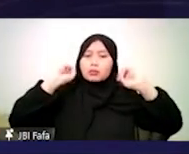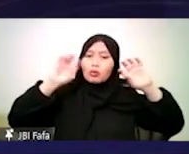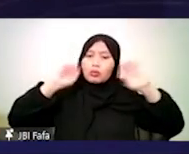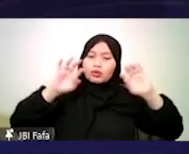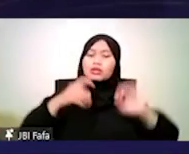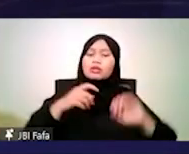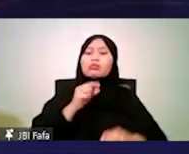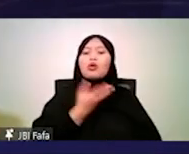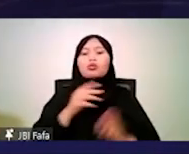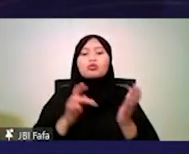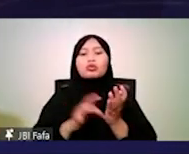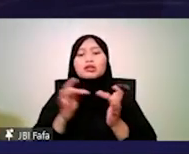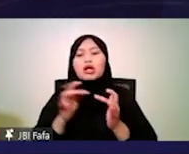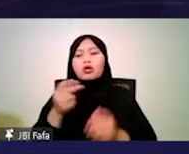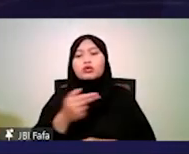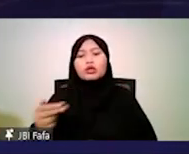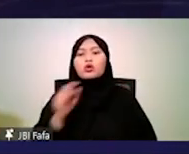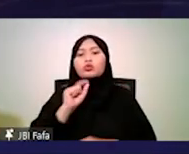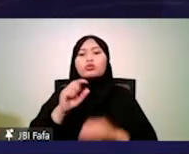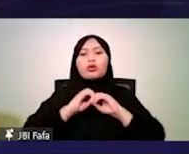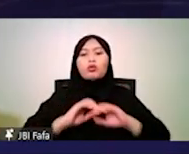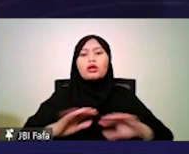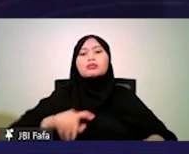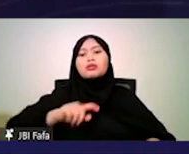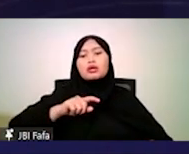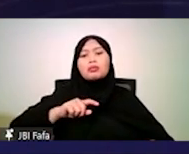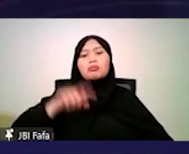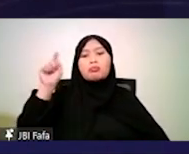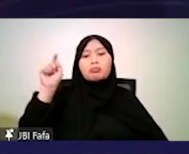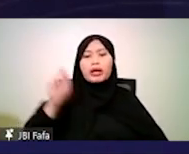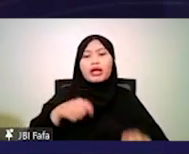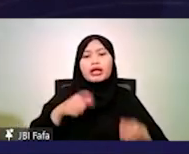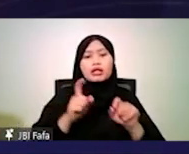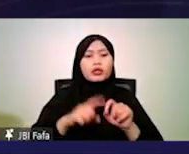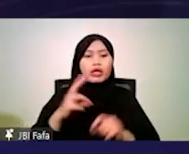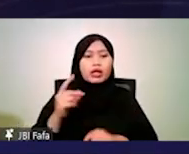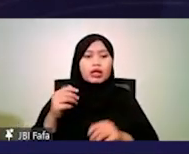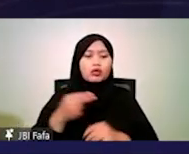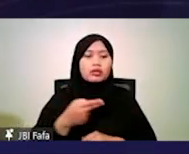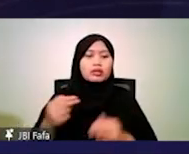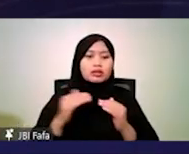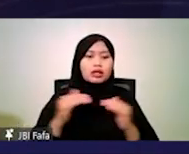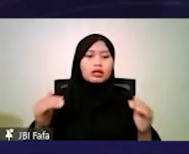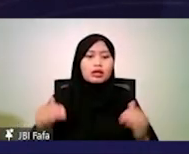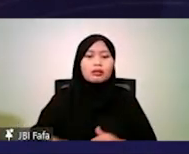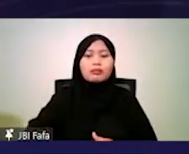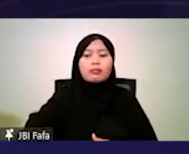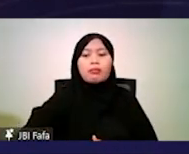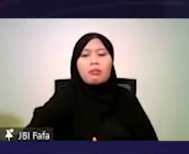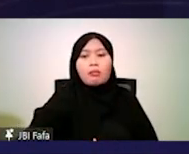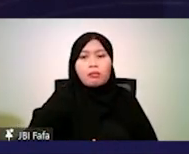Indonesia dengan semakin meluas menggunakan Salwa Square Indonesia padat dan pas memang disamping juga